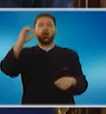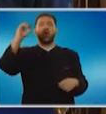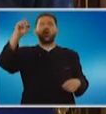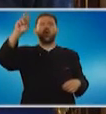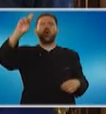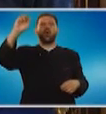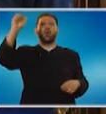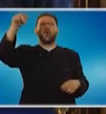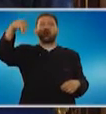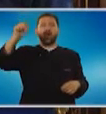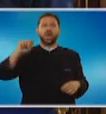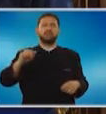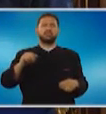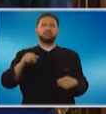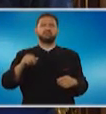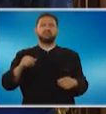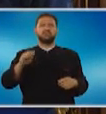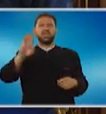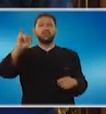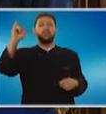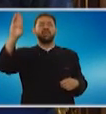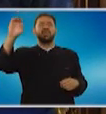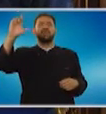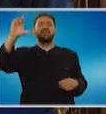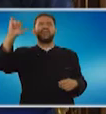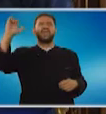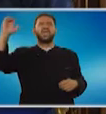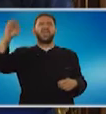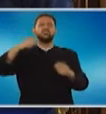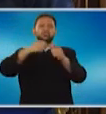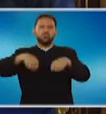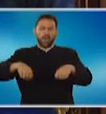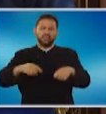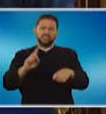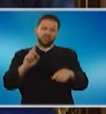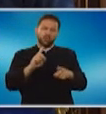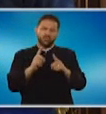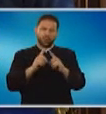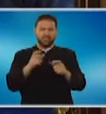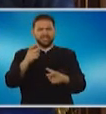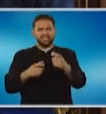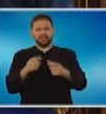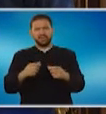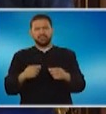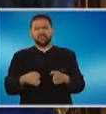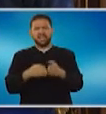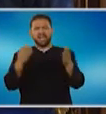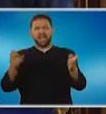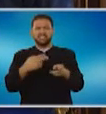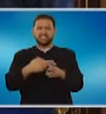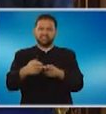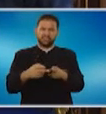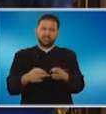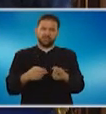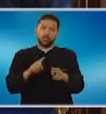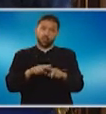Upanishade și Rigveda și foarte multe alte cărți de genul acesta. Haideți să nu vorbim de cărți sacre,